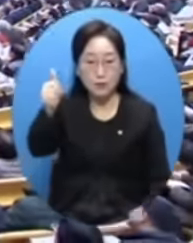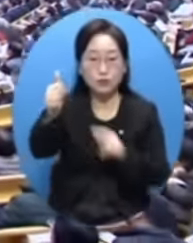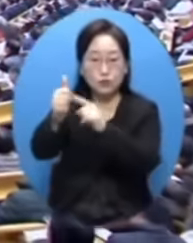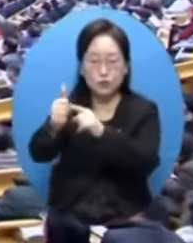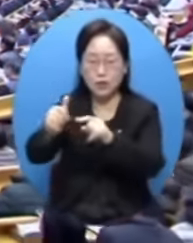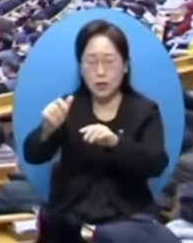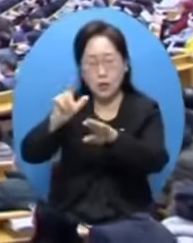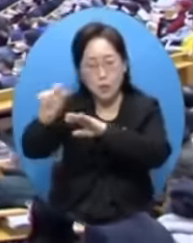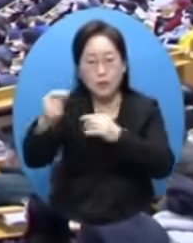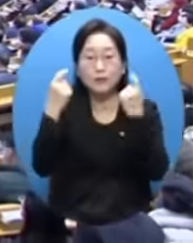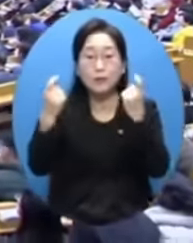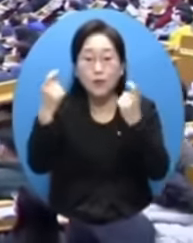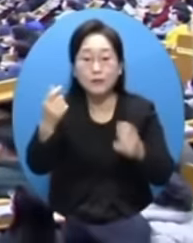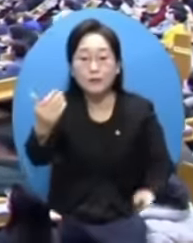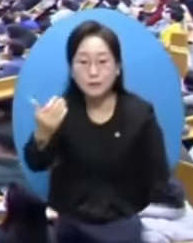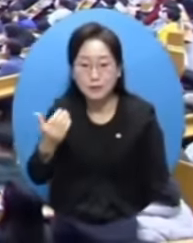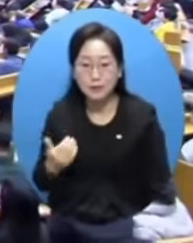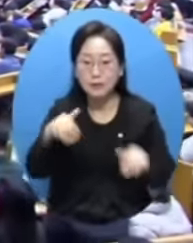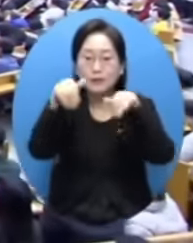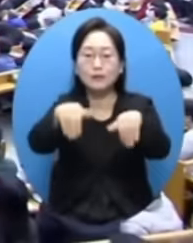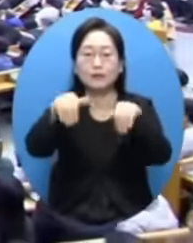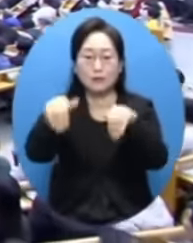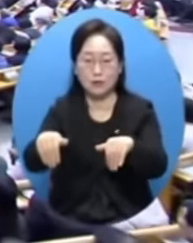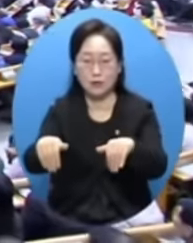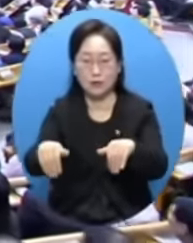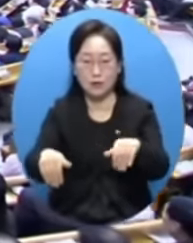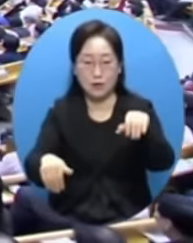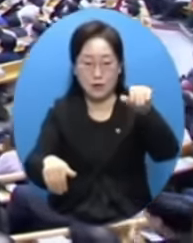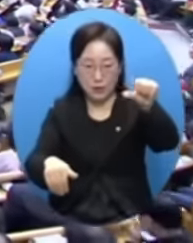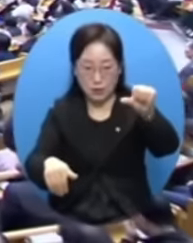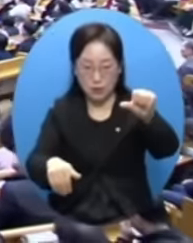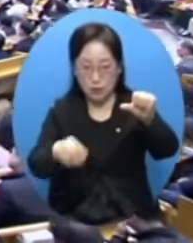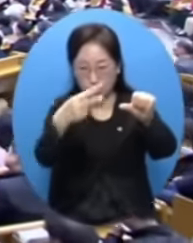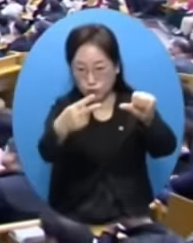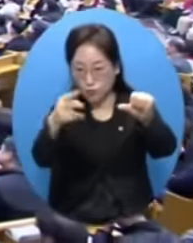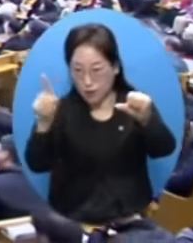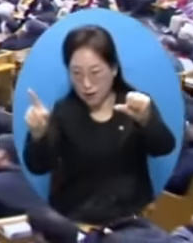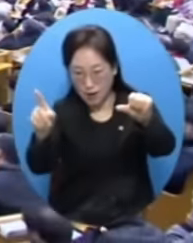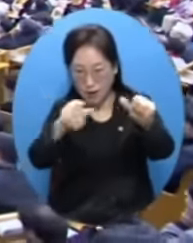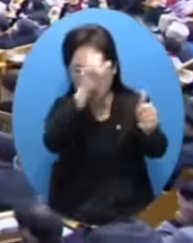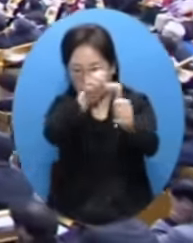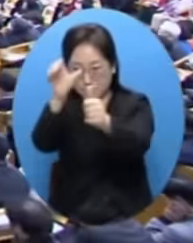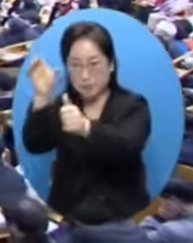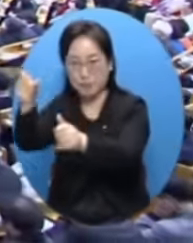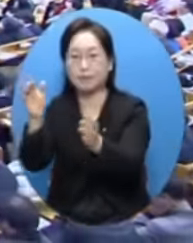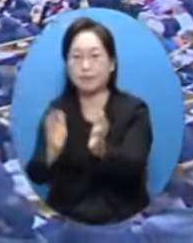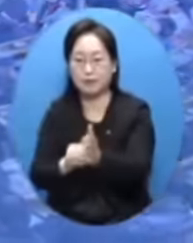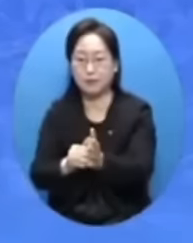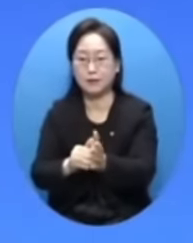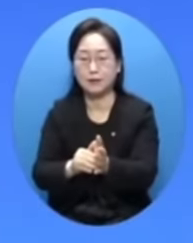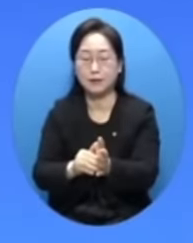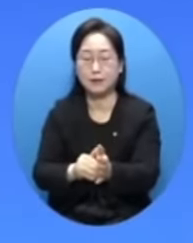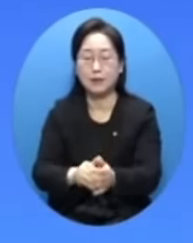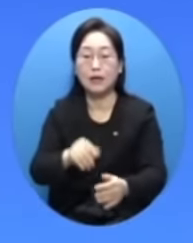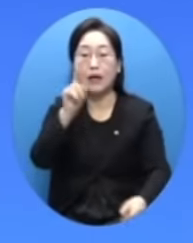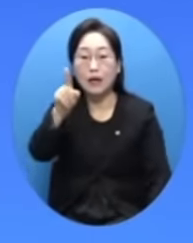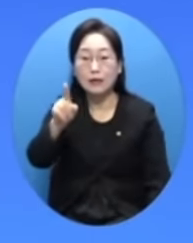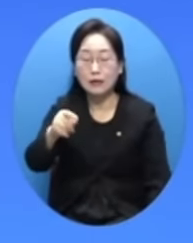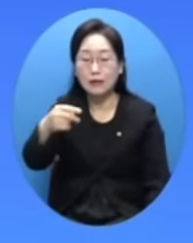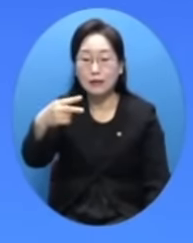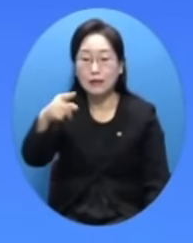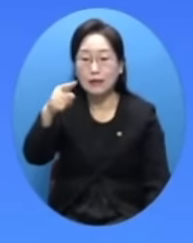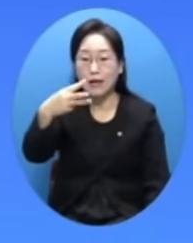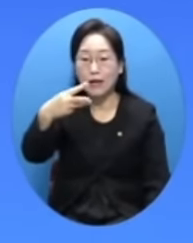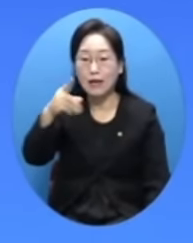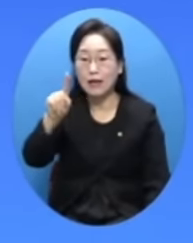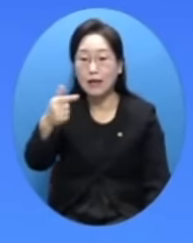멀리 가면서 종들에게 다섯 달란트 두 달란트 한 달란트를 맡겼는데 한 달란트가 얼마냐 하면